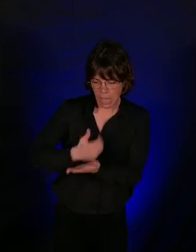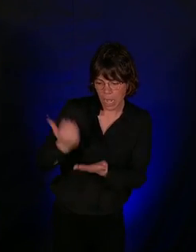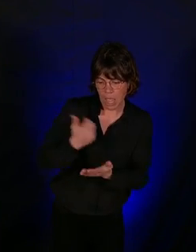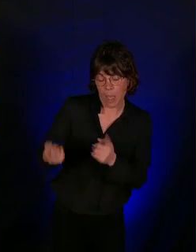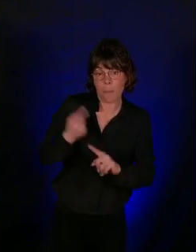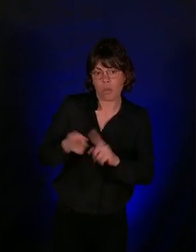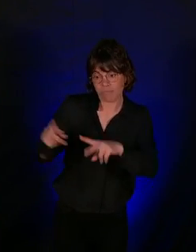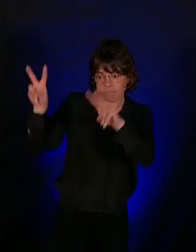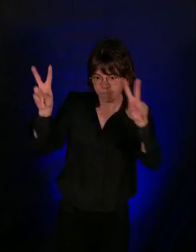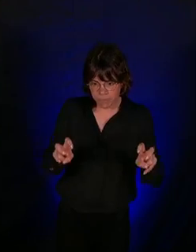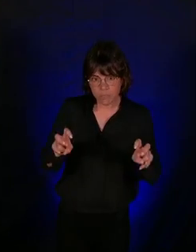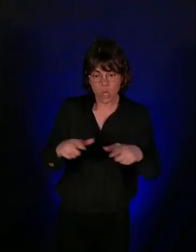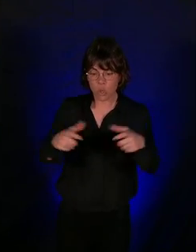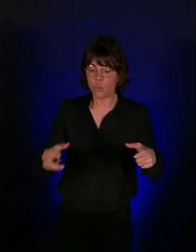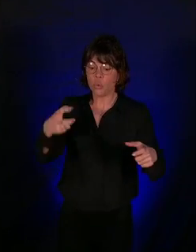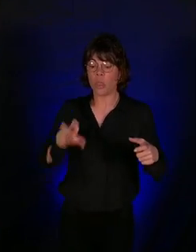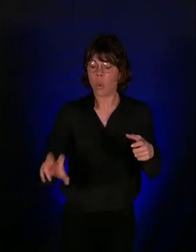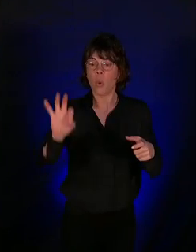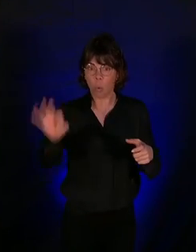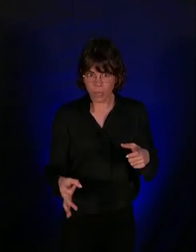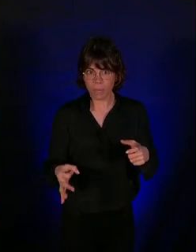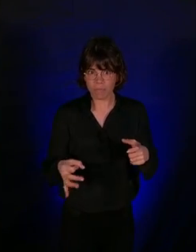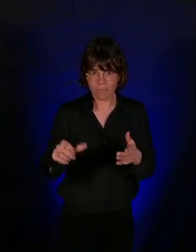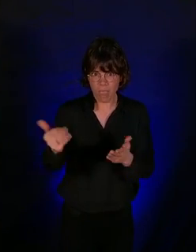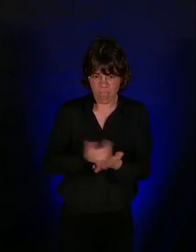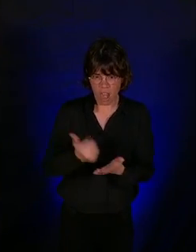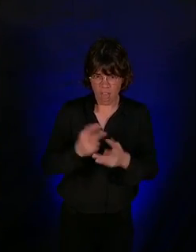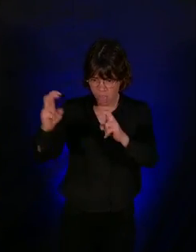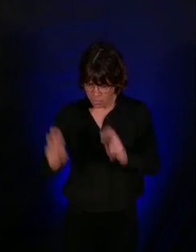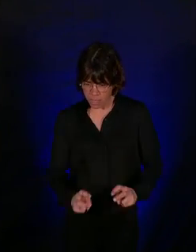fédéral sous-traitant oUI souspayé NON